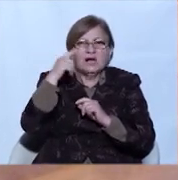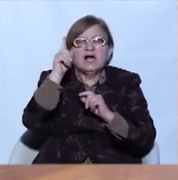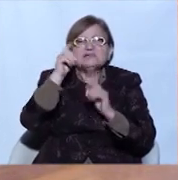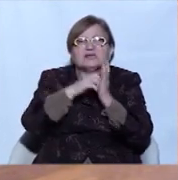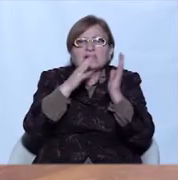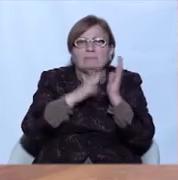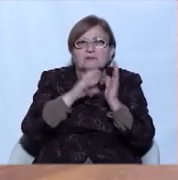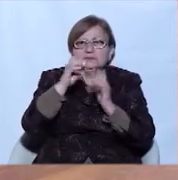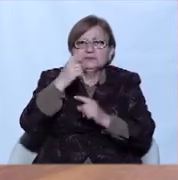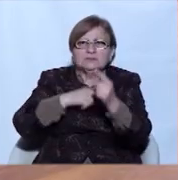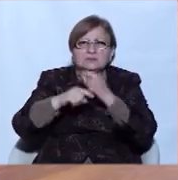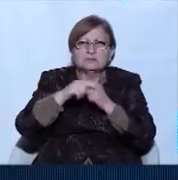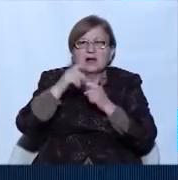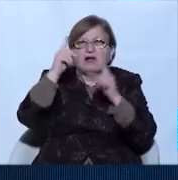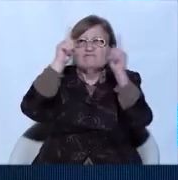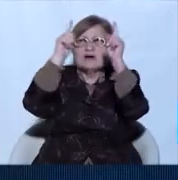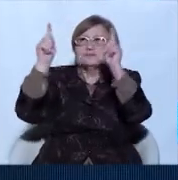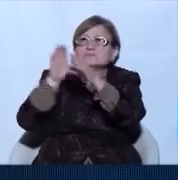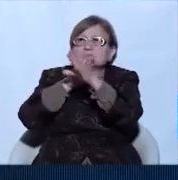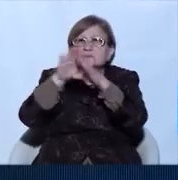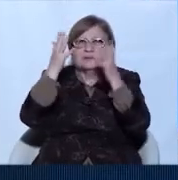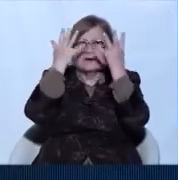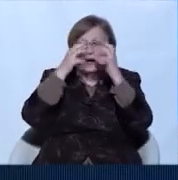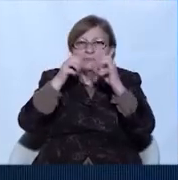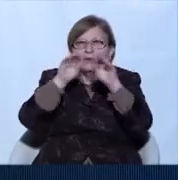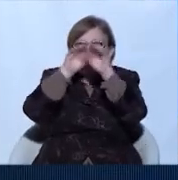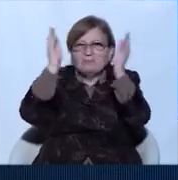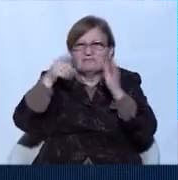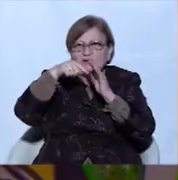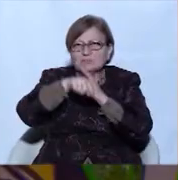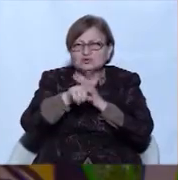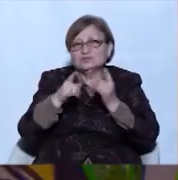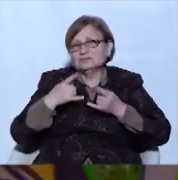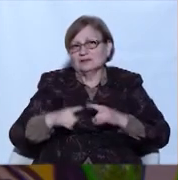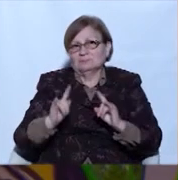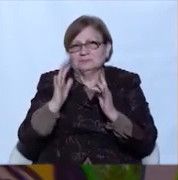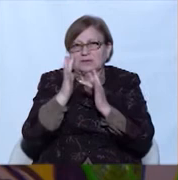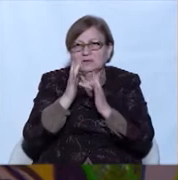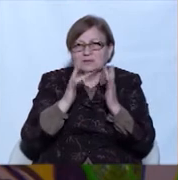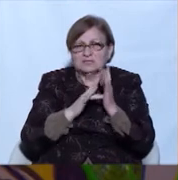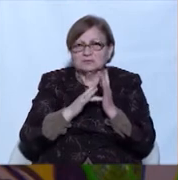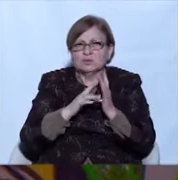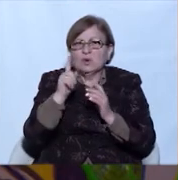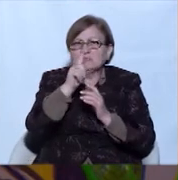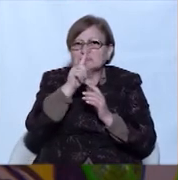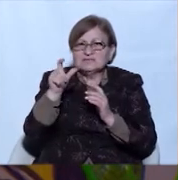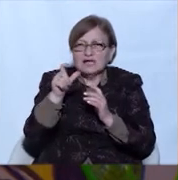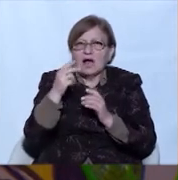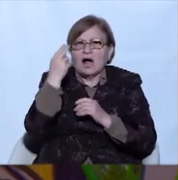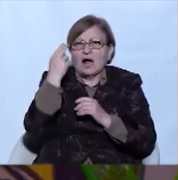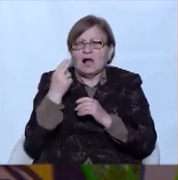წინათ, ცამოჭედილ ღამეს, მღვიმეში დაიბადა იესო, ძე